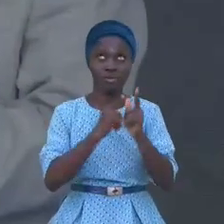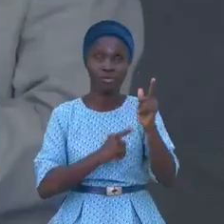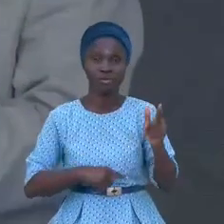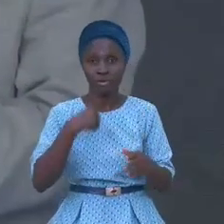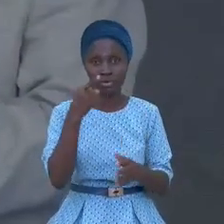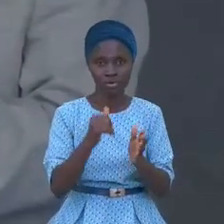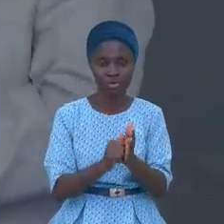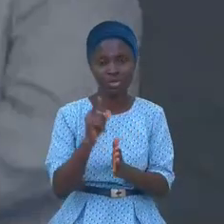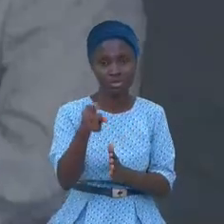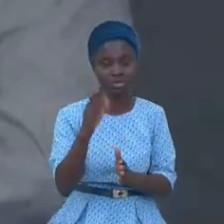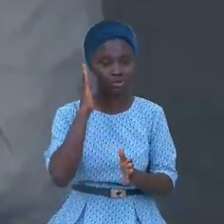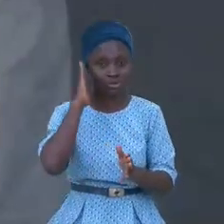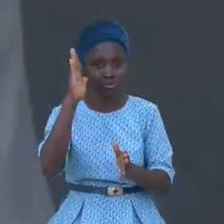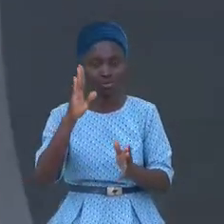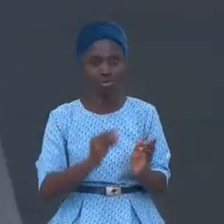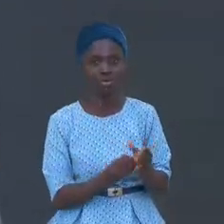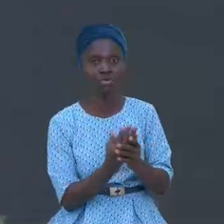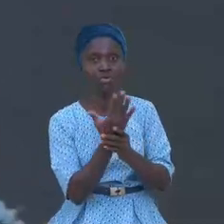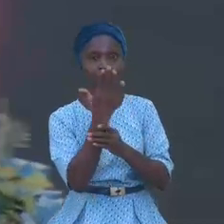iras au-delà.